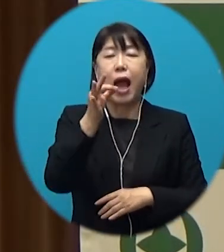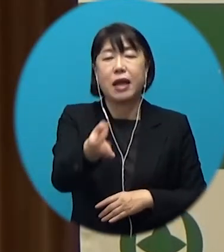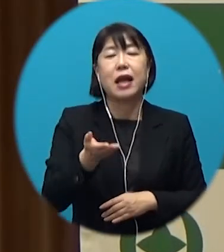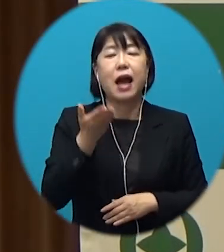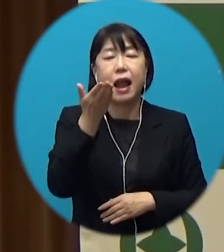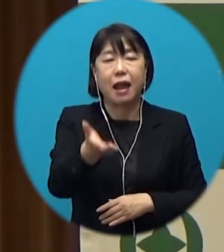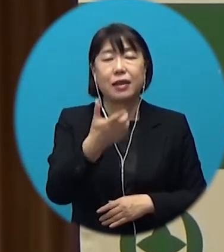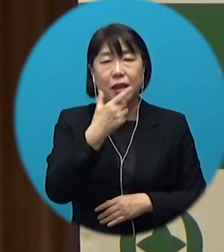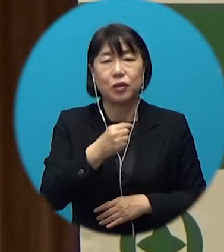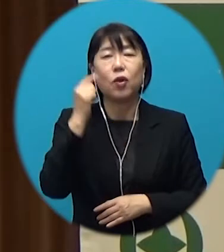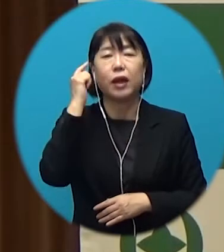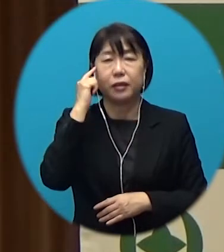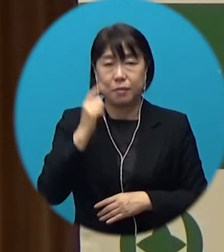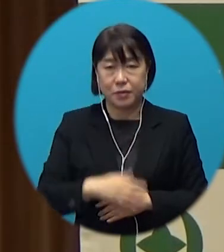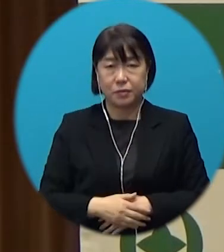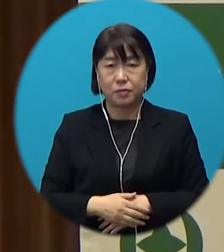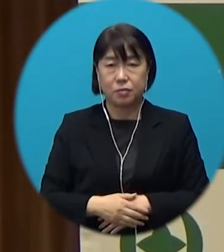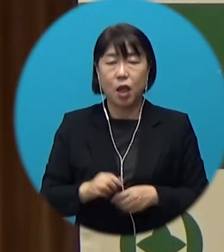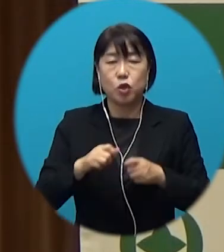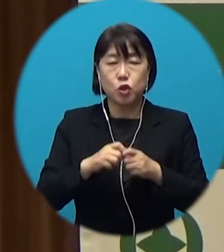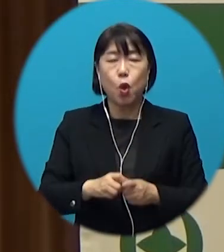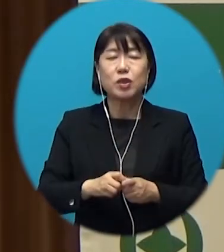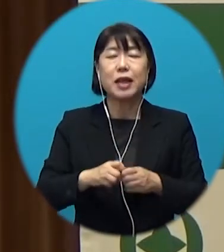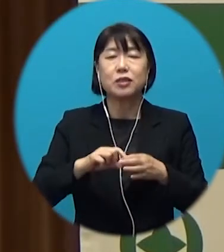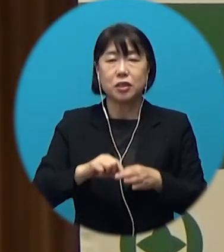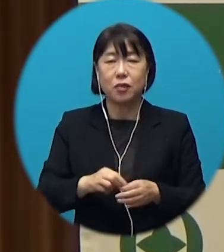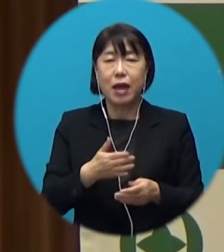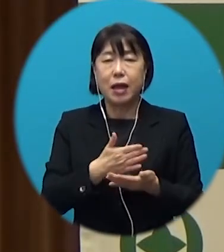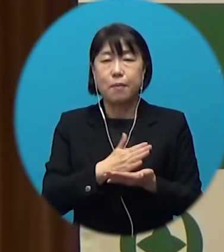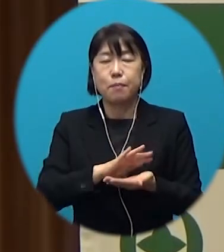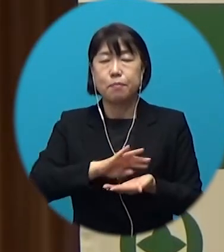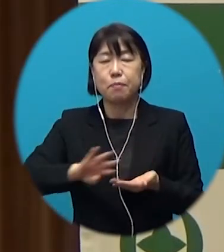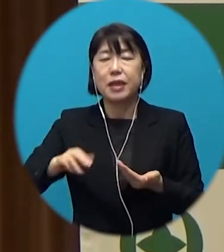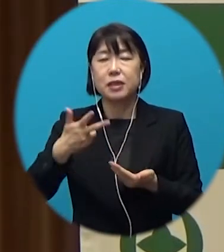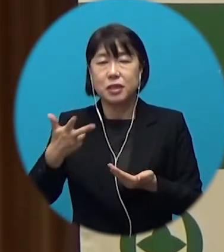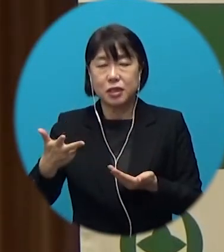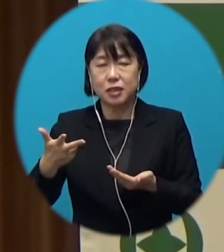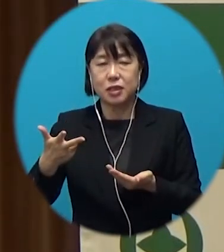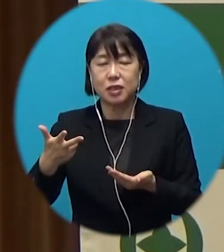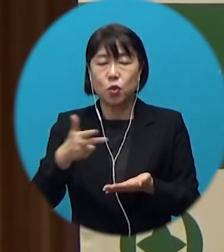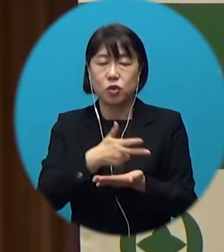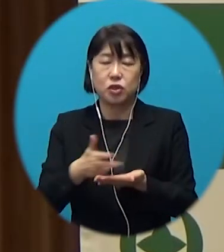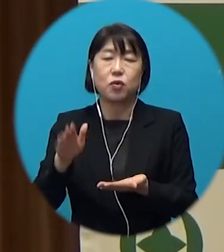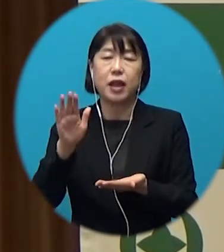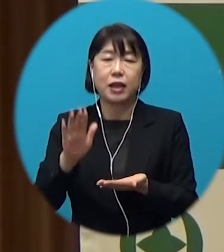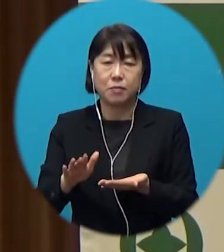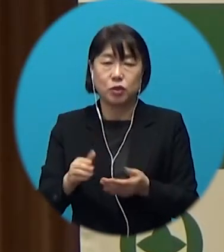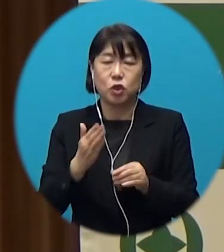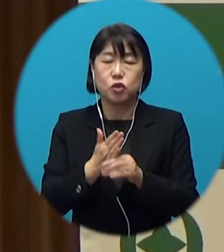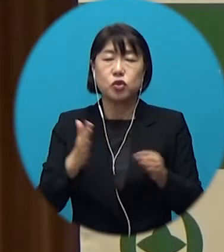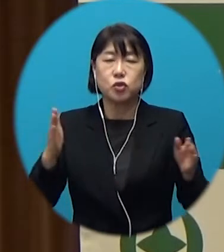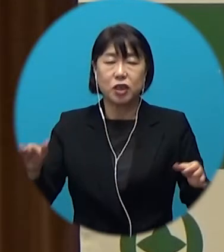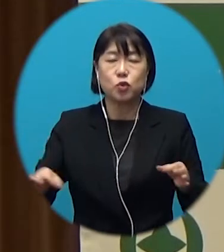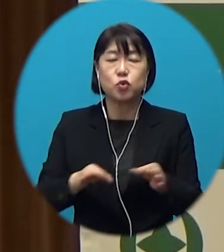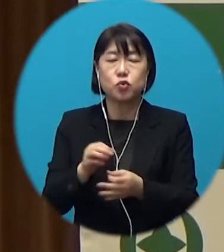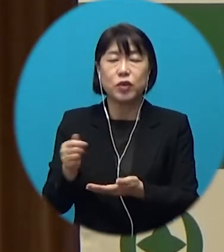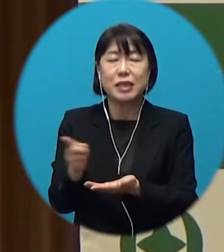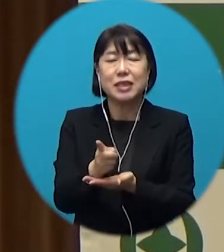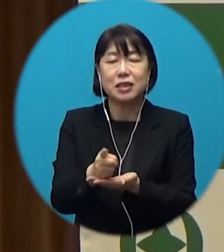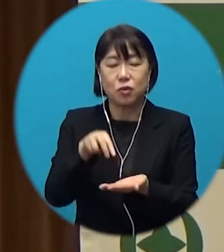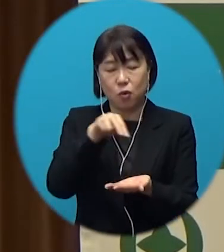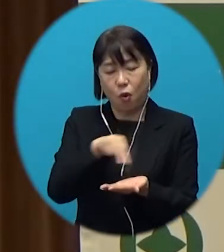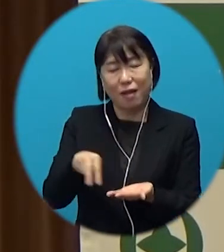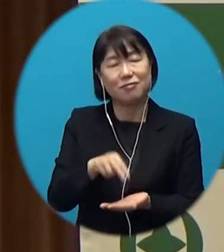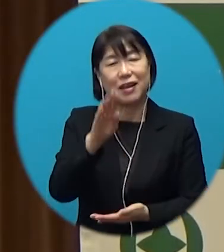。初回につきましては、新任君大臣の指針であります、次大臣の指針をご覧いただければと思